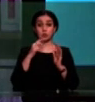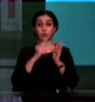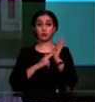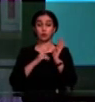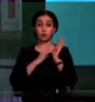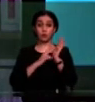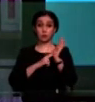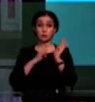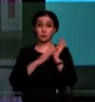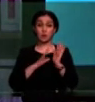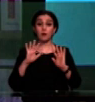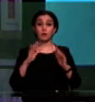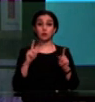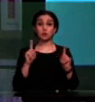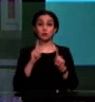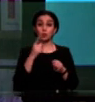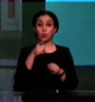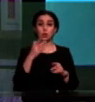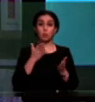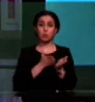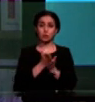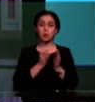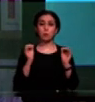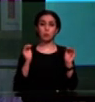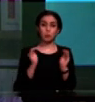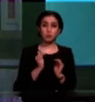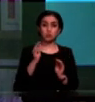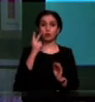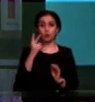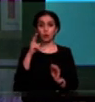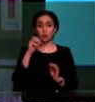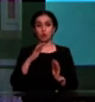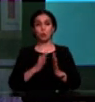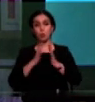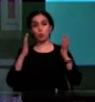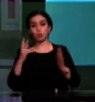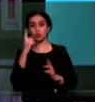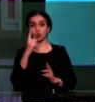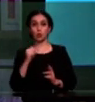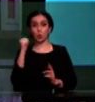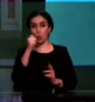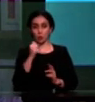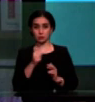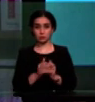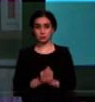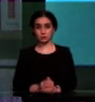0,89. Найдите вероятность того, что он прослужит меньше 2 лет, но больше года.